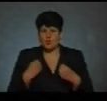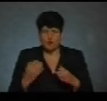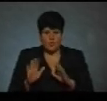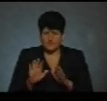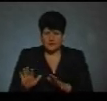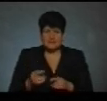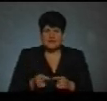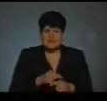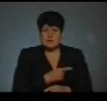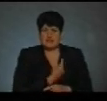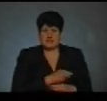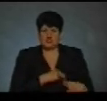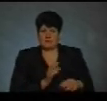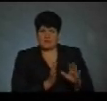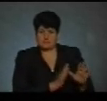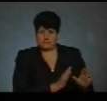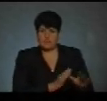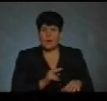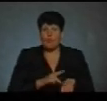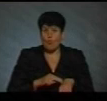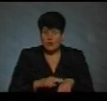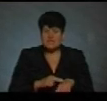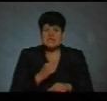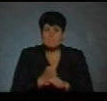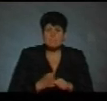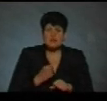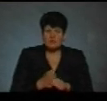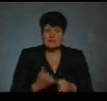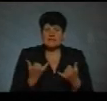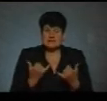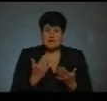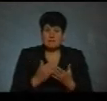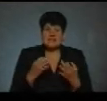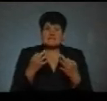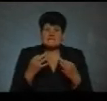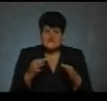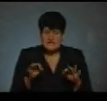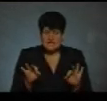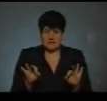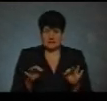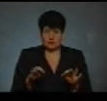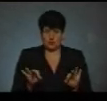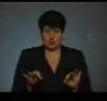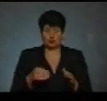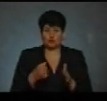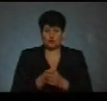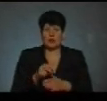функція медичних працівників. Поліція працювала і зараз має вільний доступ до лаври.